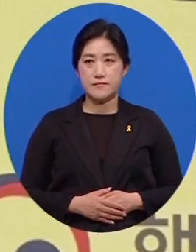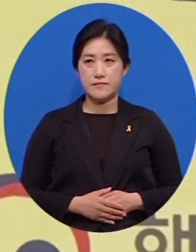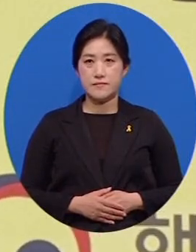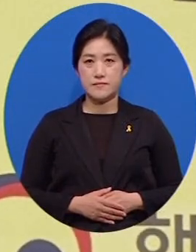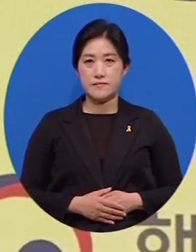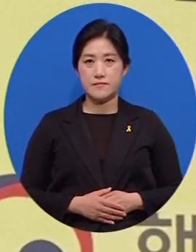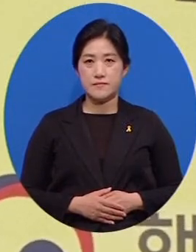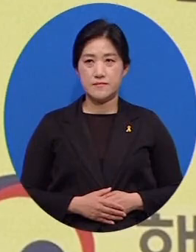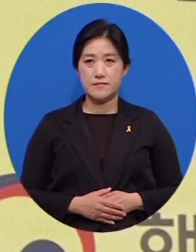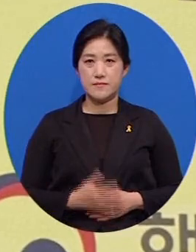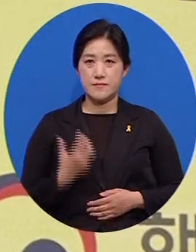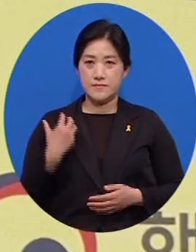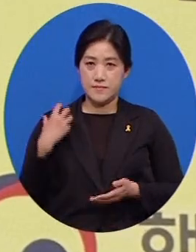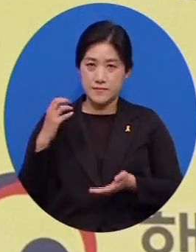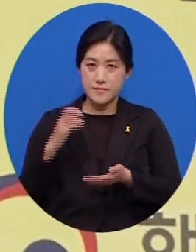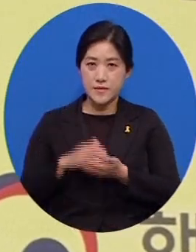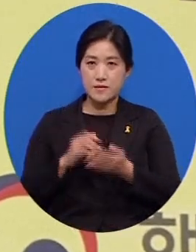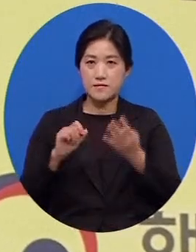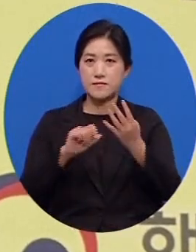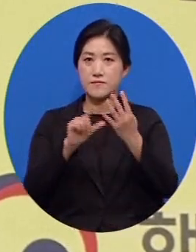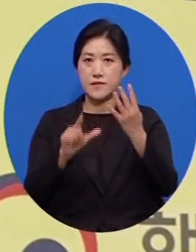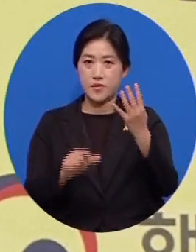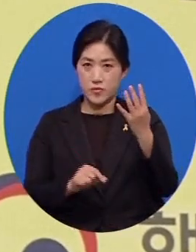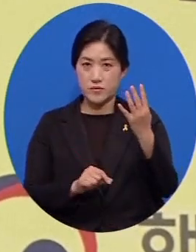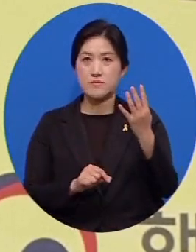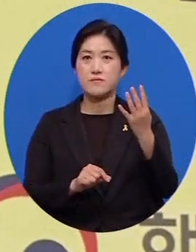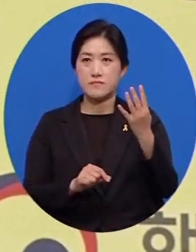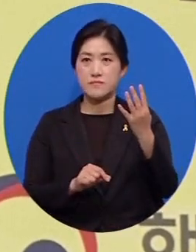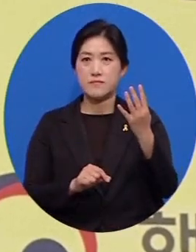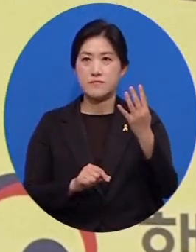다시 4월입니다.